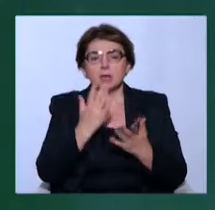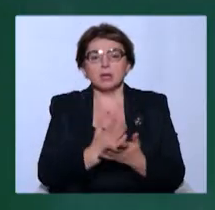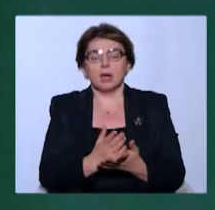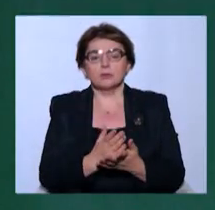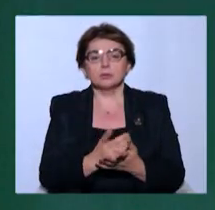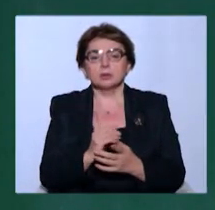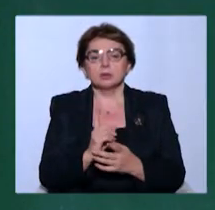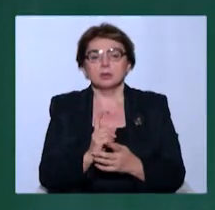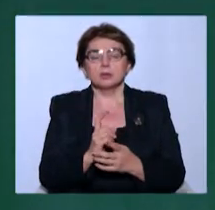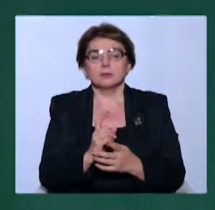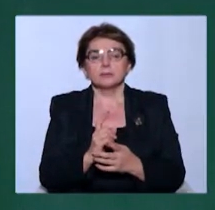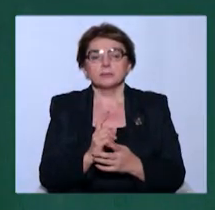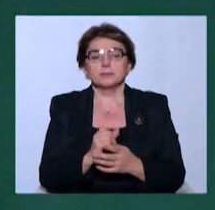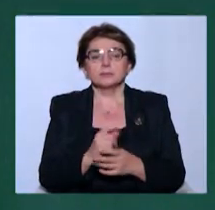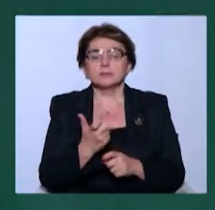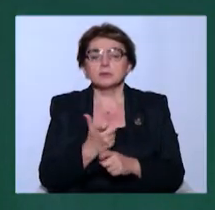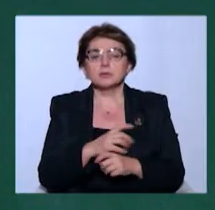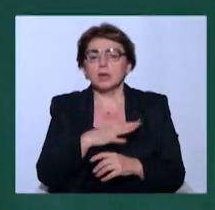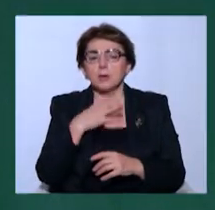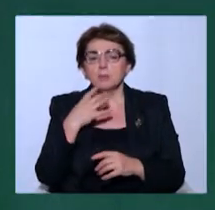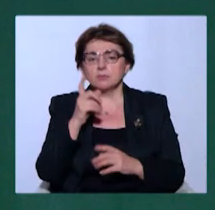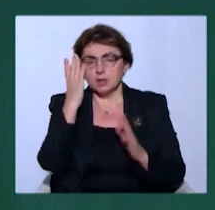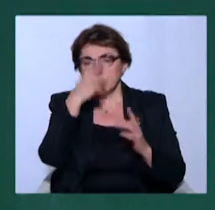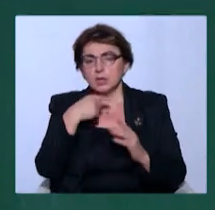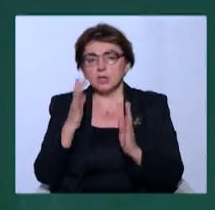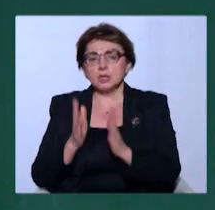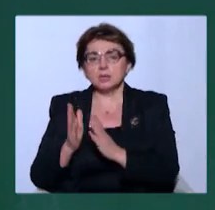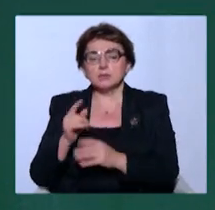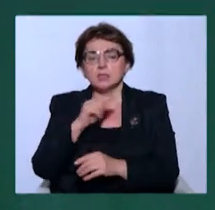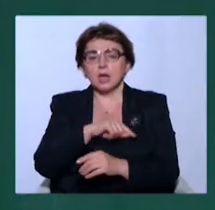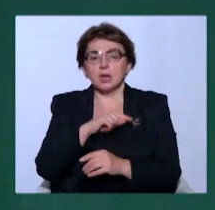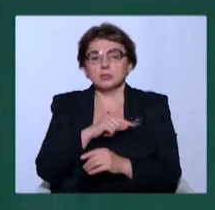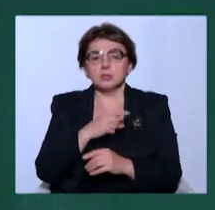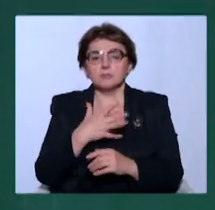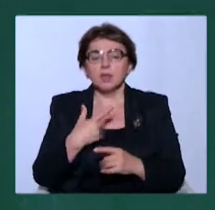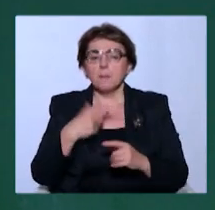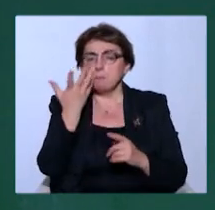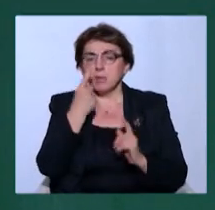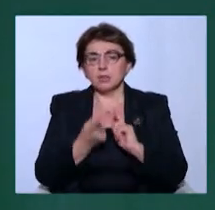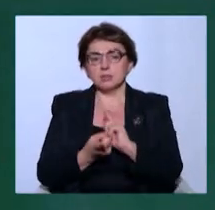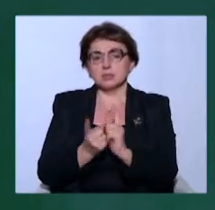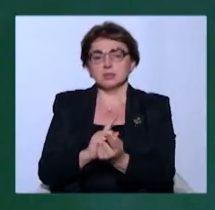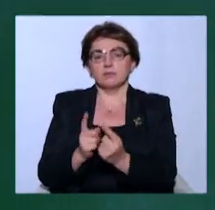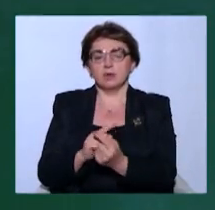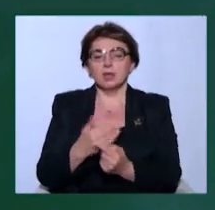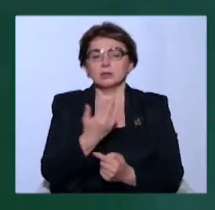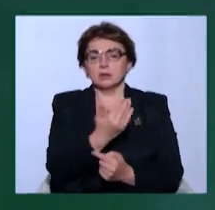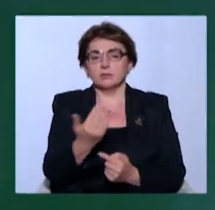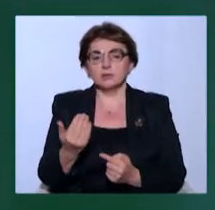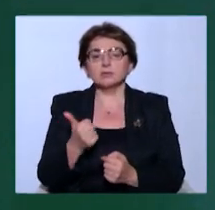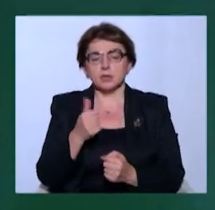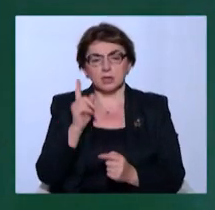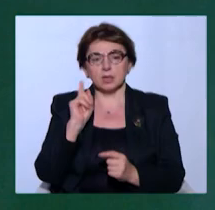ასევე ძალიან ბევრ ორგანიზმს ახასიათებს სეზონური ფერის სვლა. სეზონური ფერის სვლა დამახასიათებელია